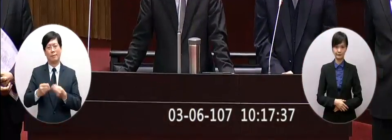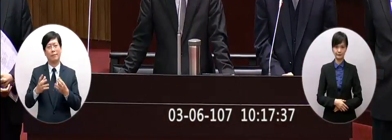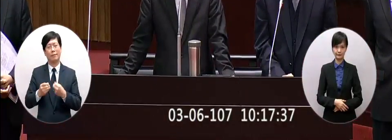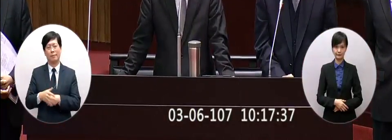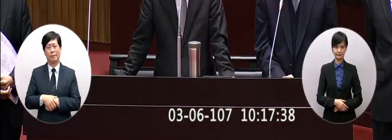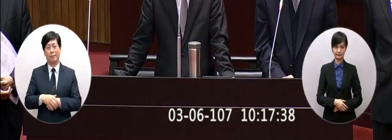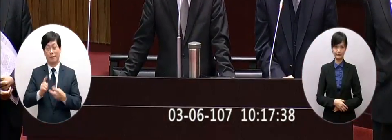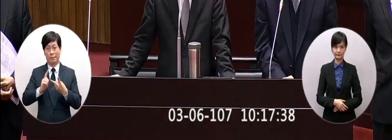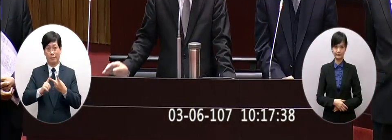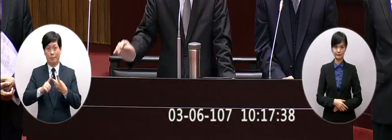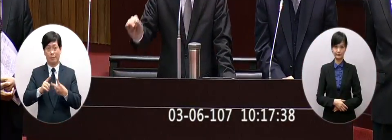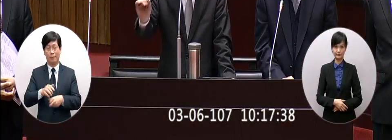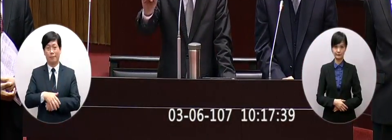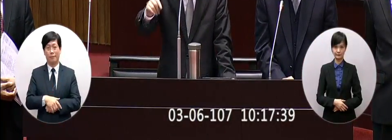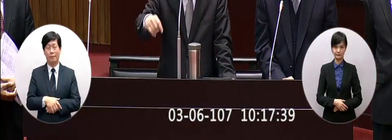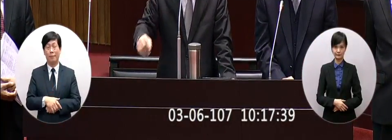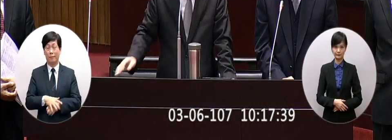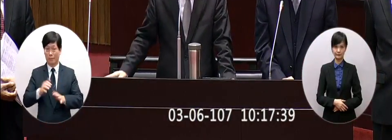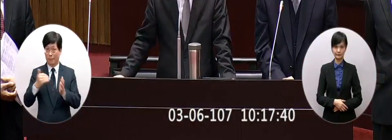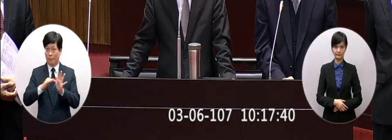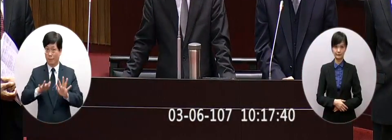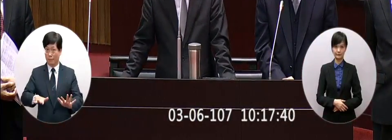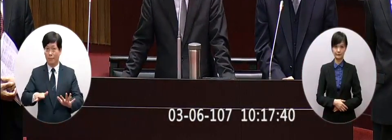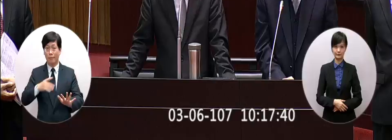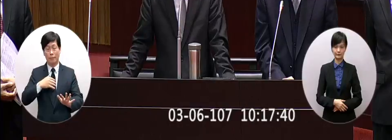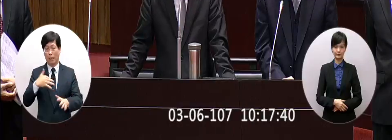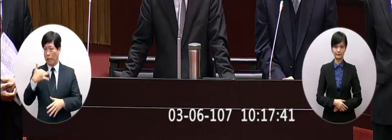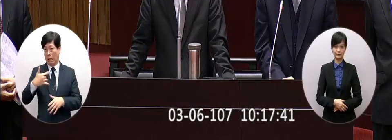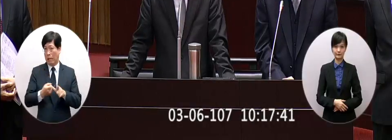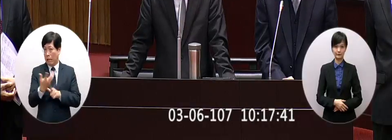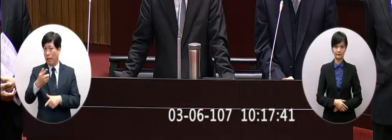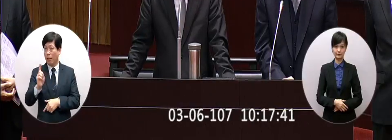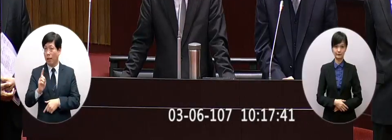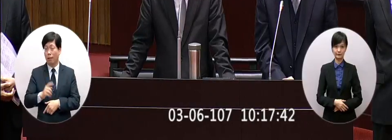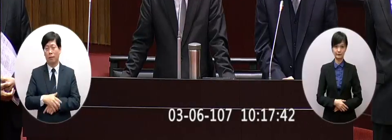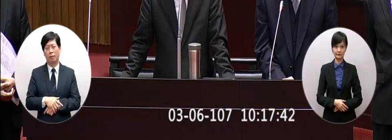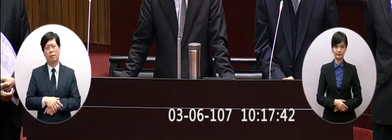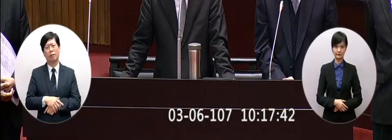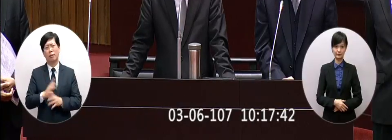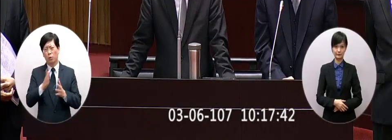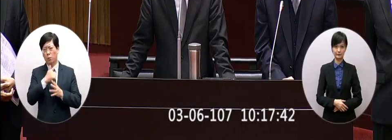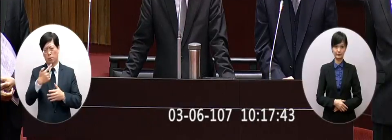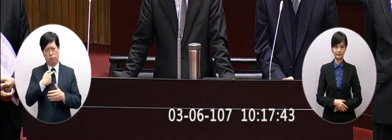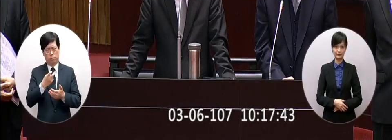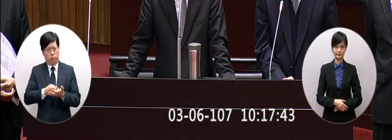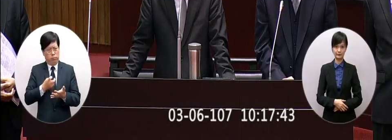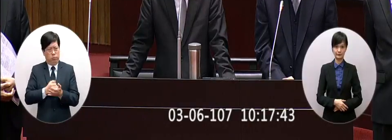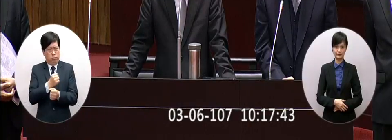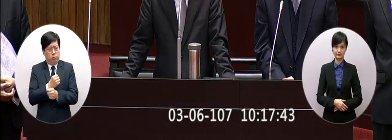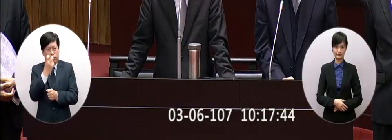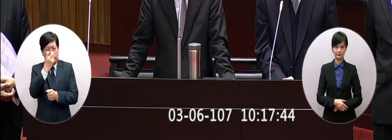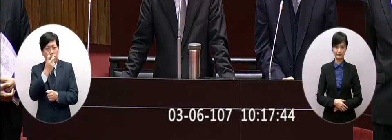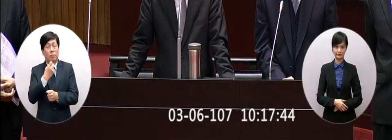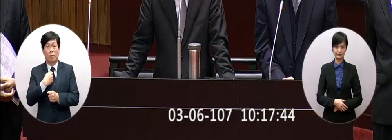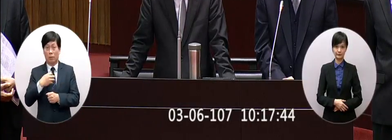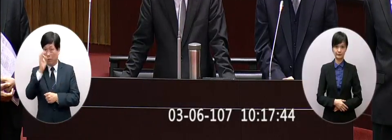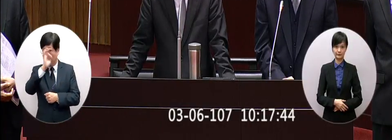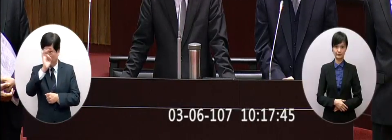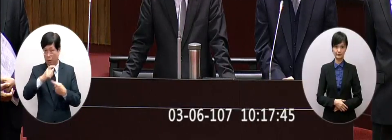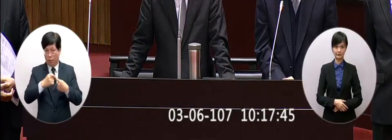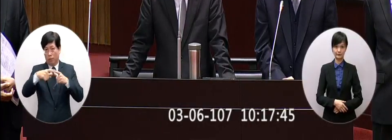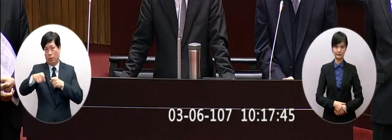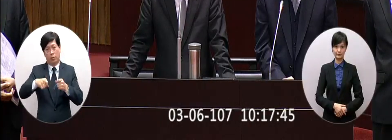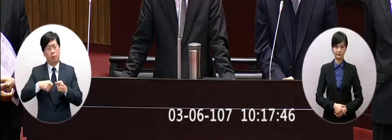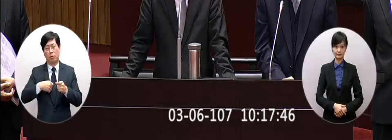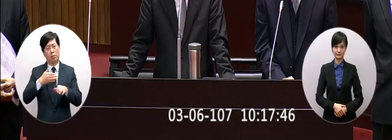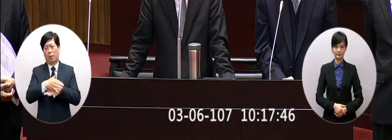要。那第二个就是说，我们到目前为止没有公告，是因为都很谨慎，还在找第一个案